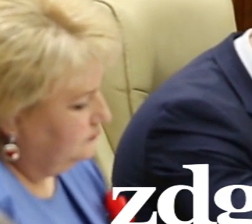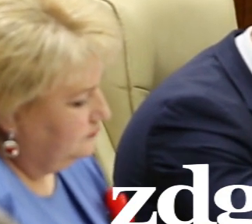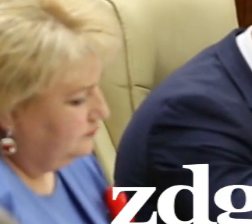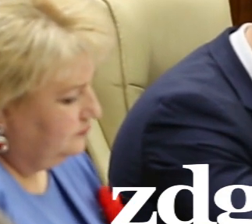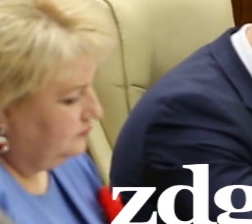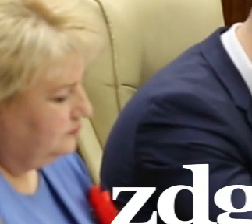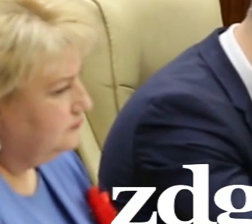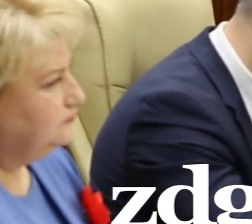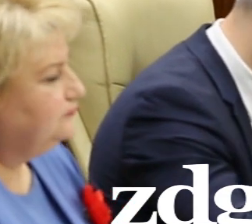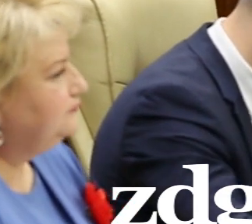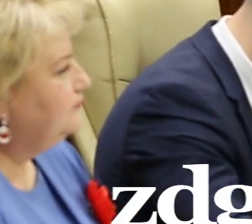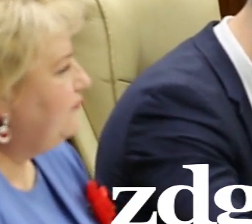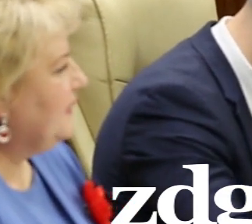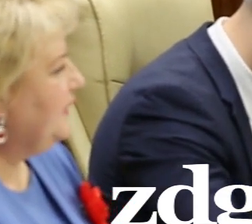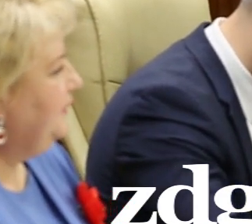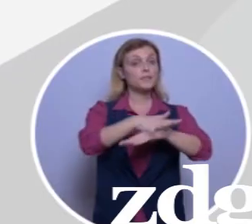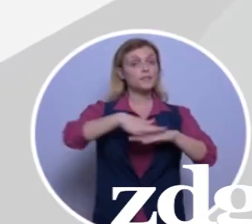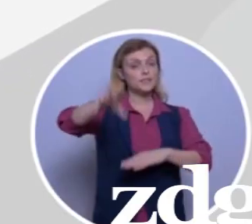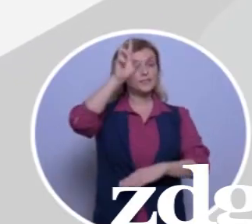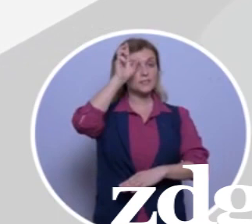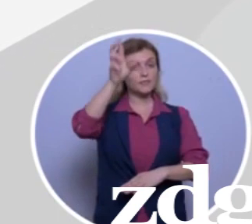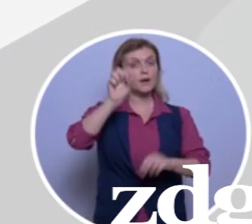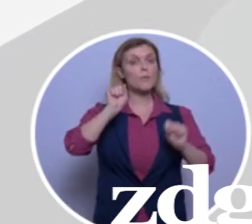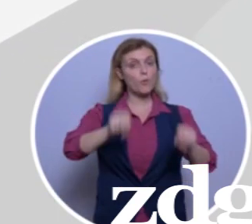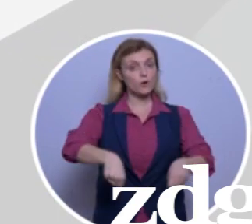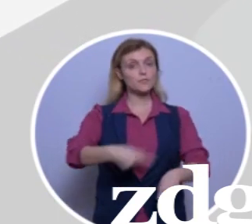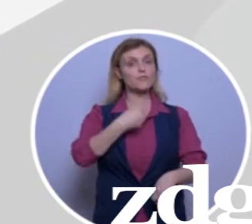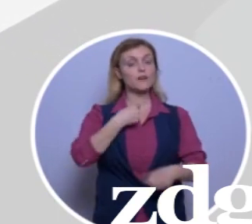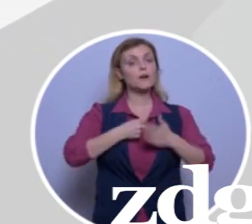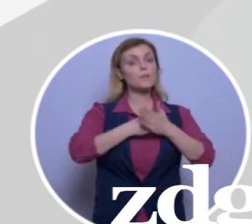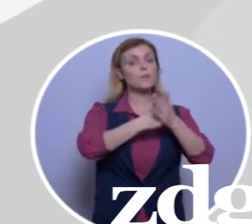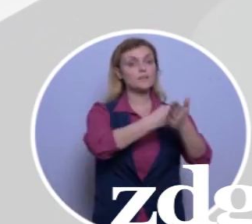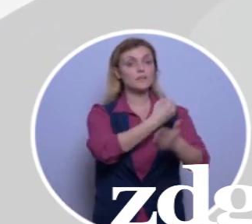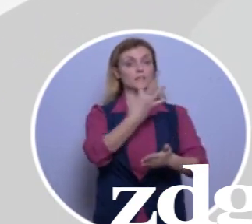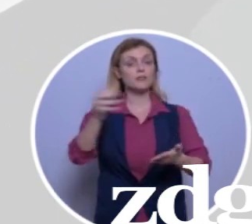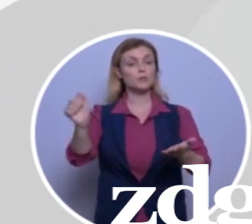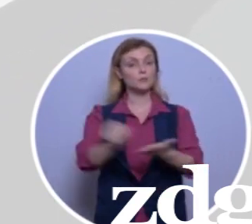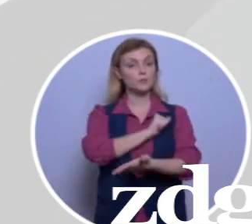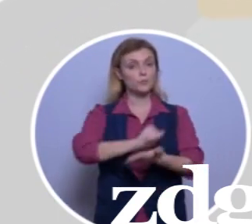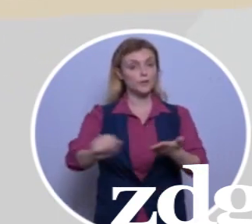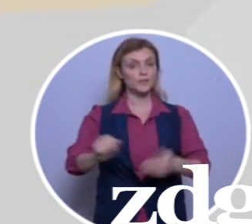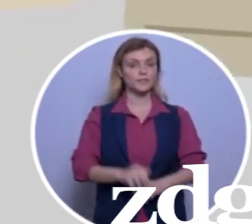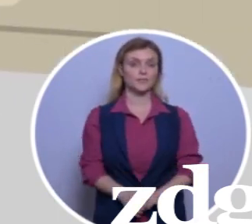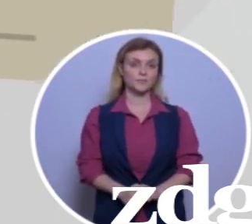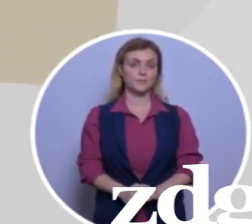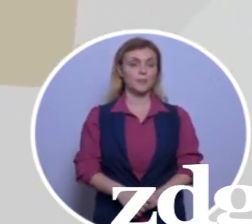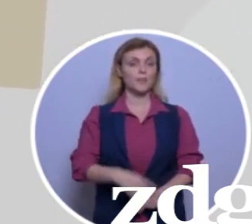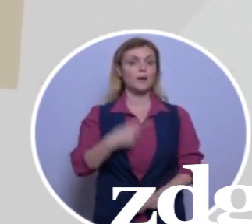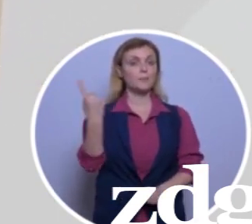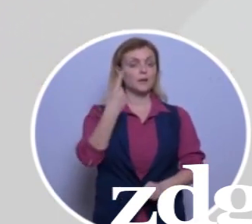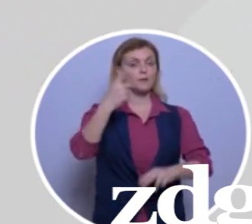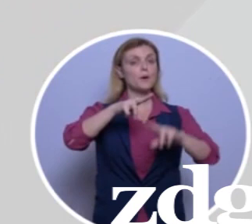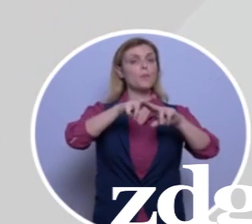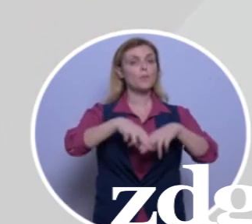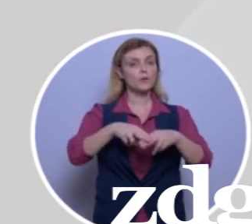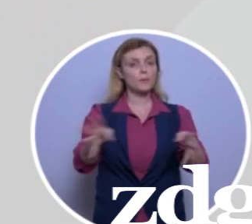important constituie actele în baza cărora se va putea vota. Cetățenii care se vor afla la 24 februarie pe teritoriul Republicii Moldova vor